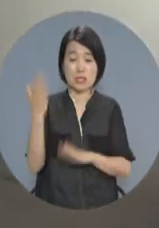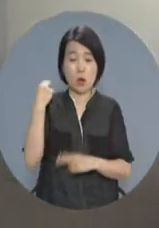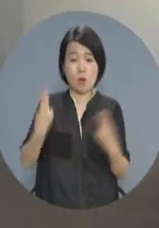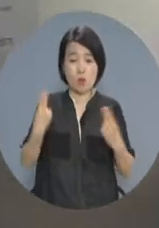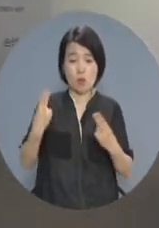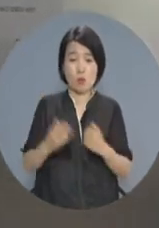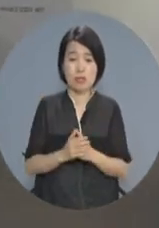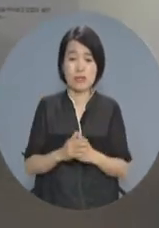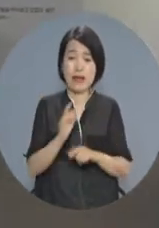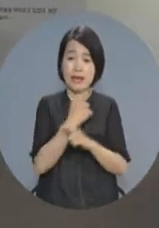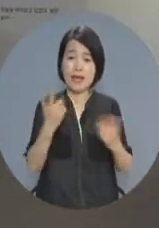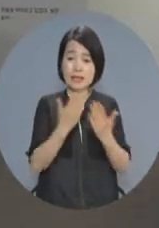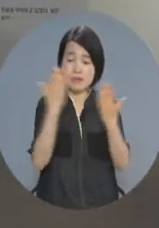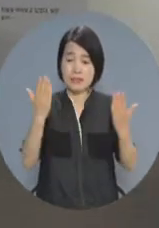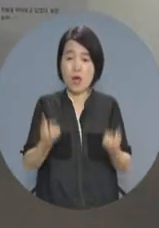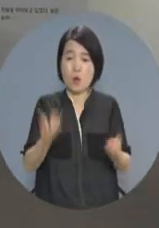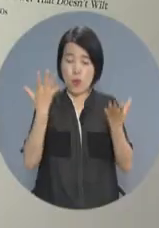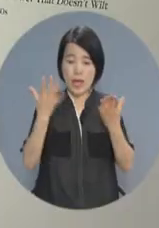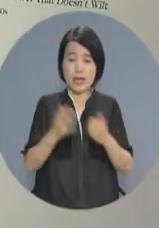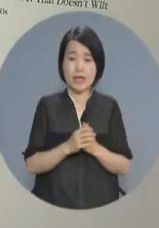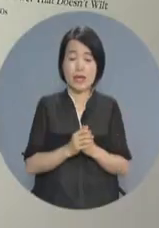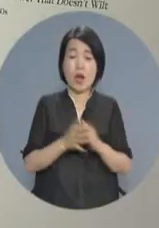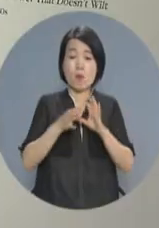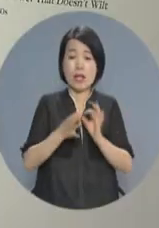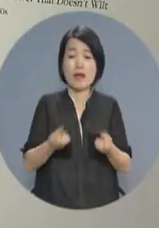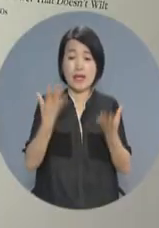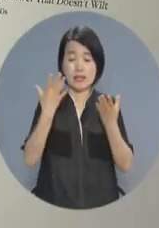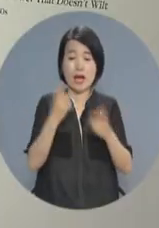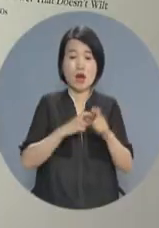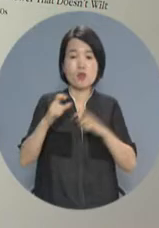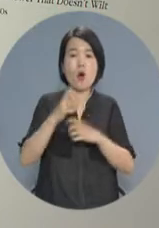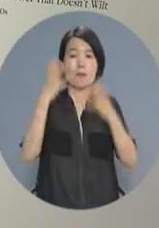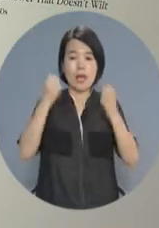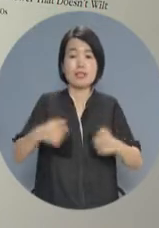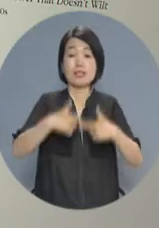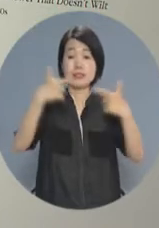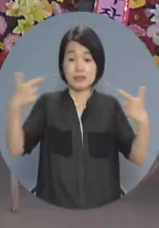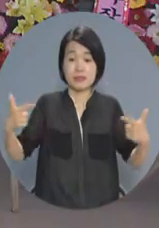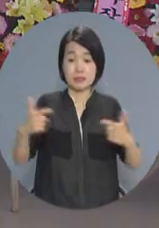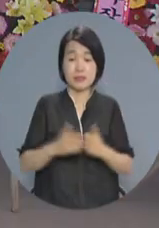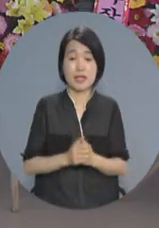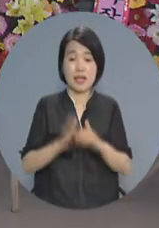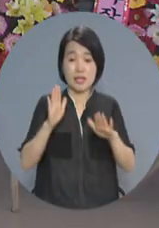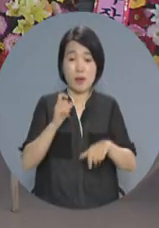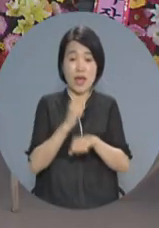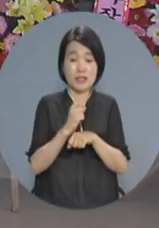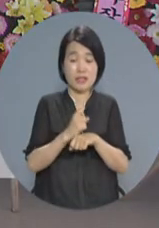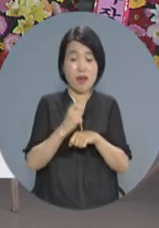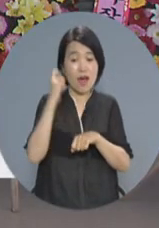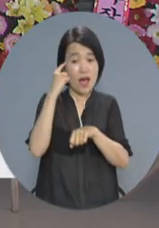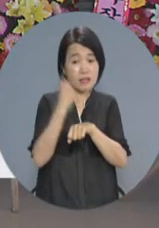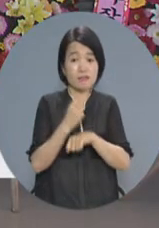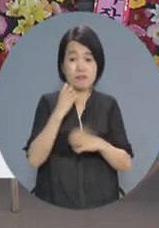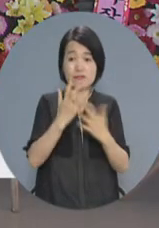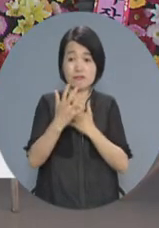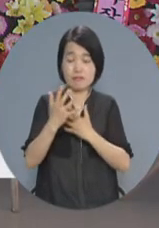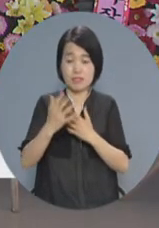이전보다 각종 전시와 회의 등 마이스 관련 행사가 더 많아졌습니다. 이번 행정학회 학술대회를